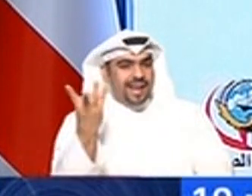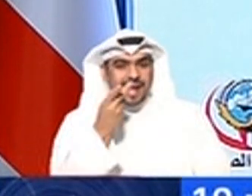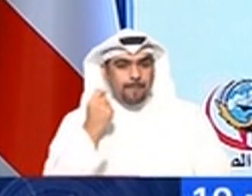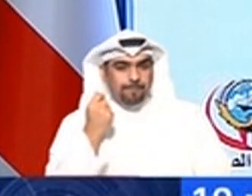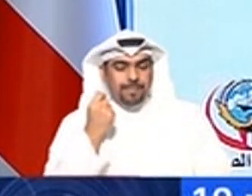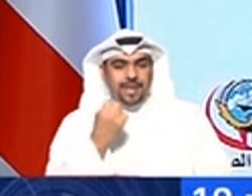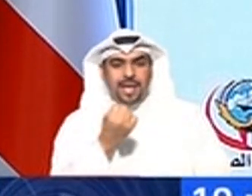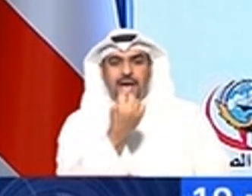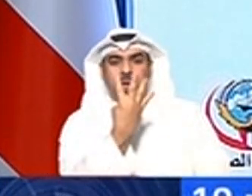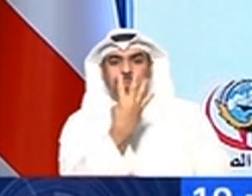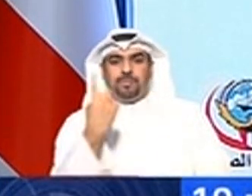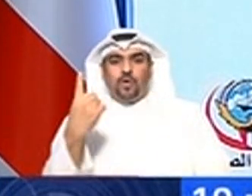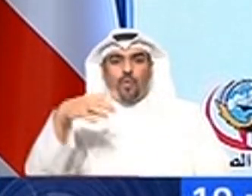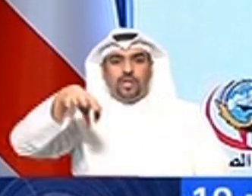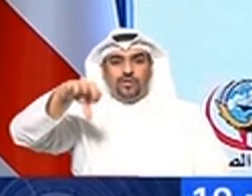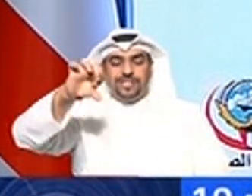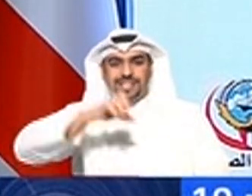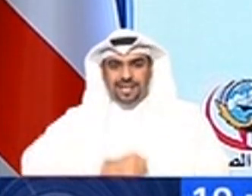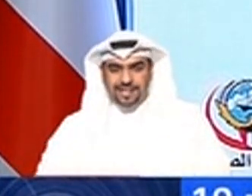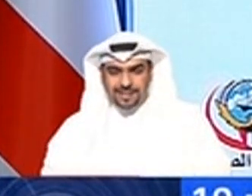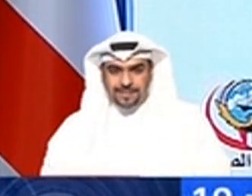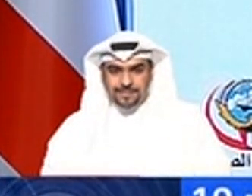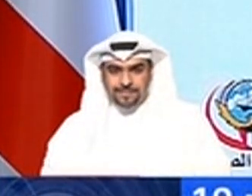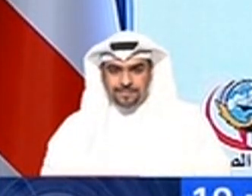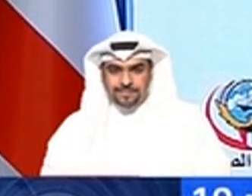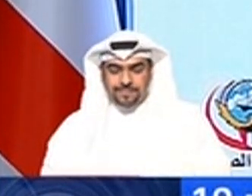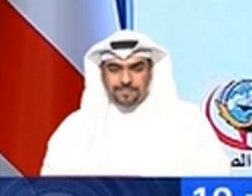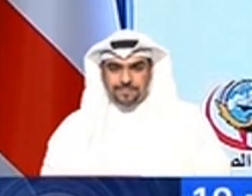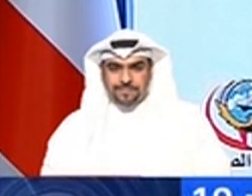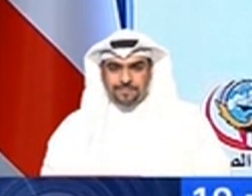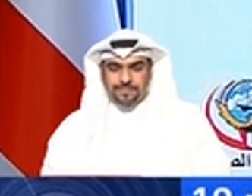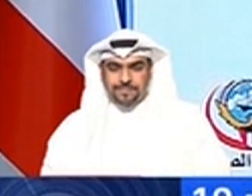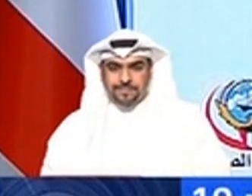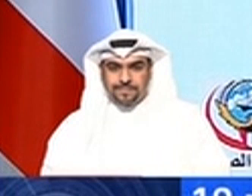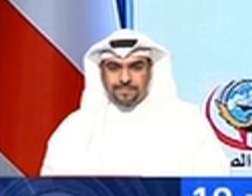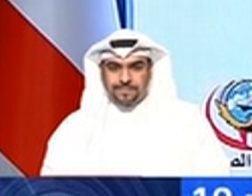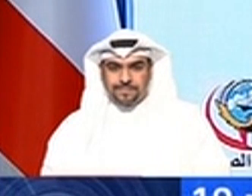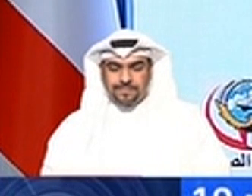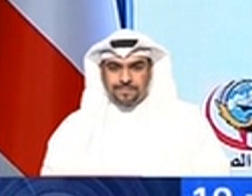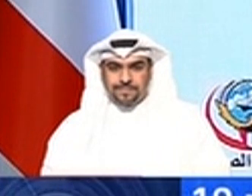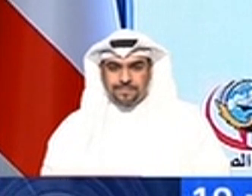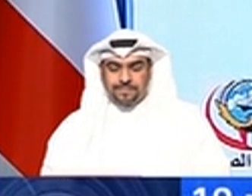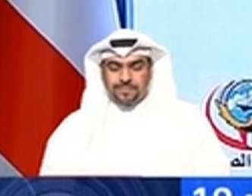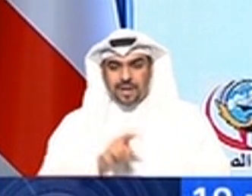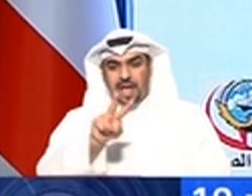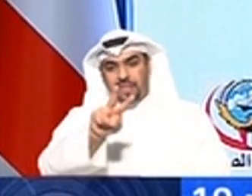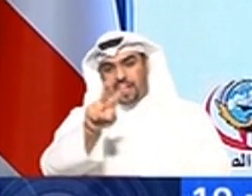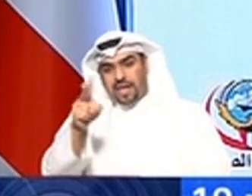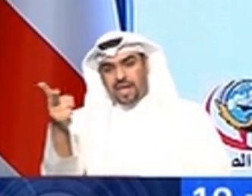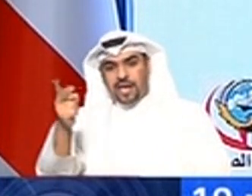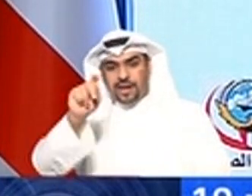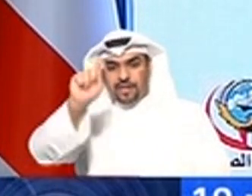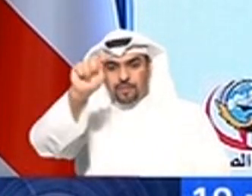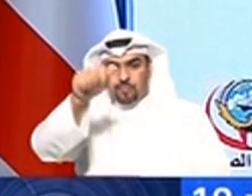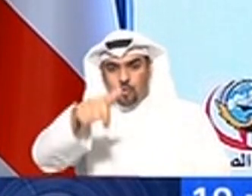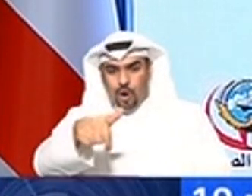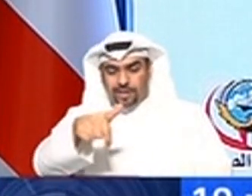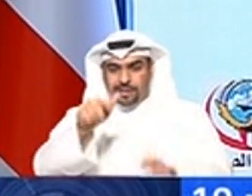491 حالة. أما عدد إخواننا المقيمين من الذين قد